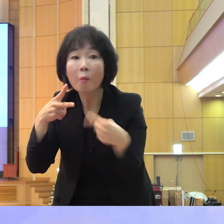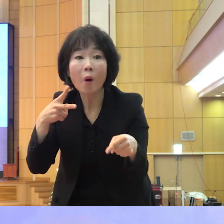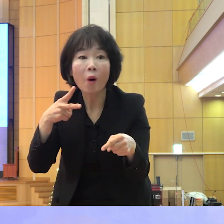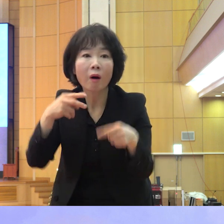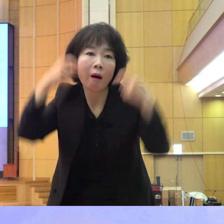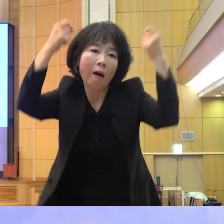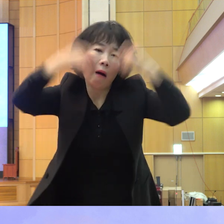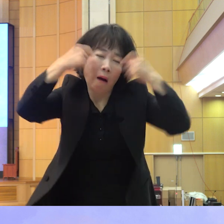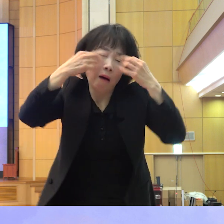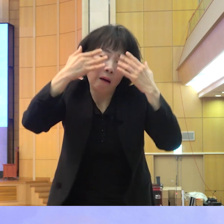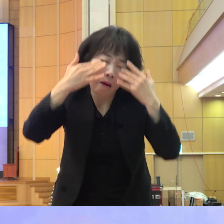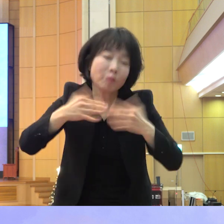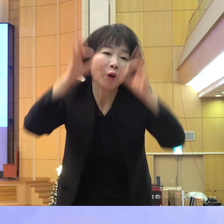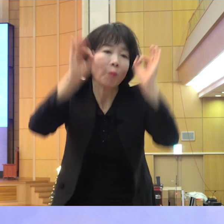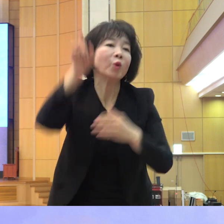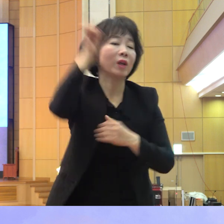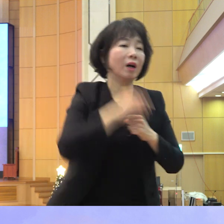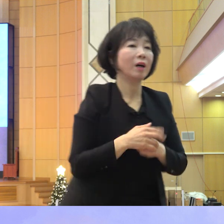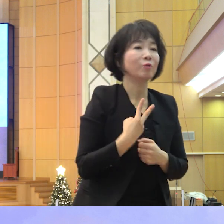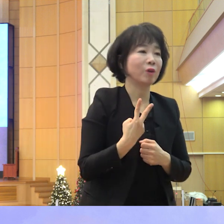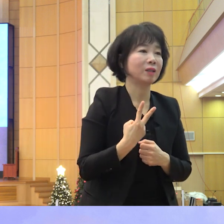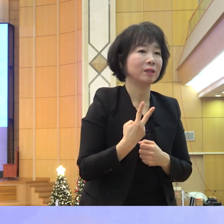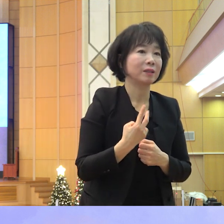다 보고 계시는 거예요.